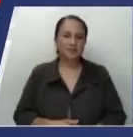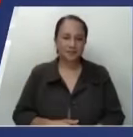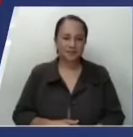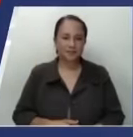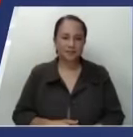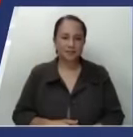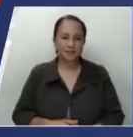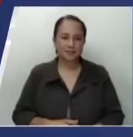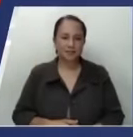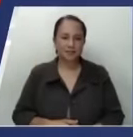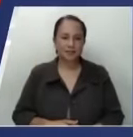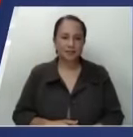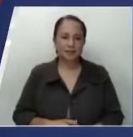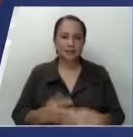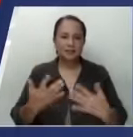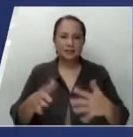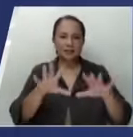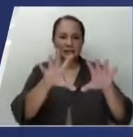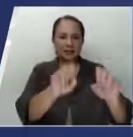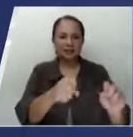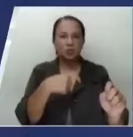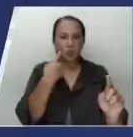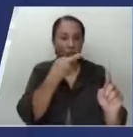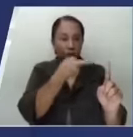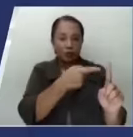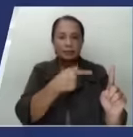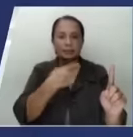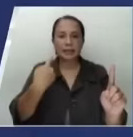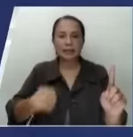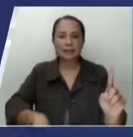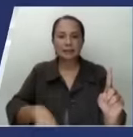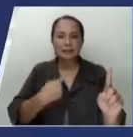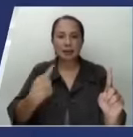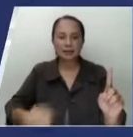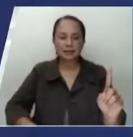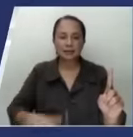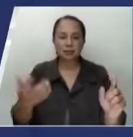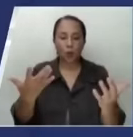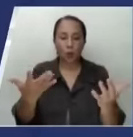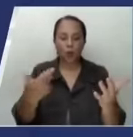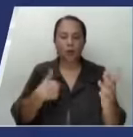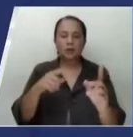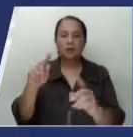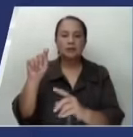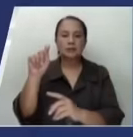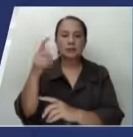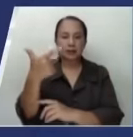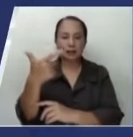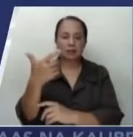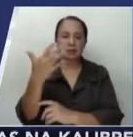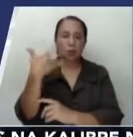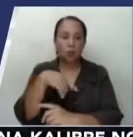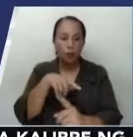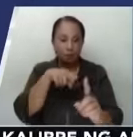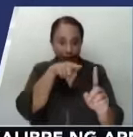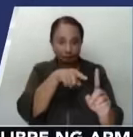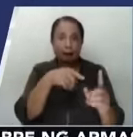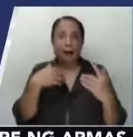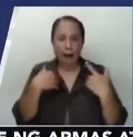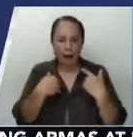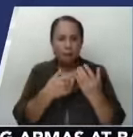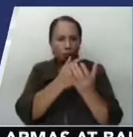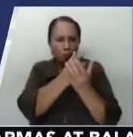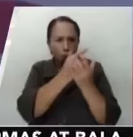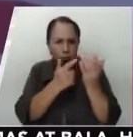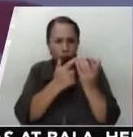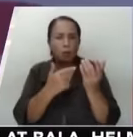Arestado ang isang Chinese national sa Taguig matapos may masabat na mga matataas sa kalibre ng armas sa